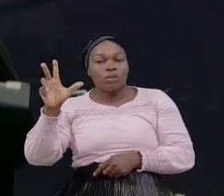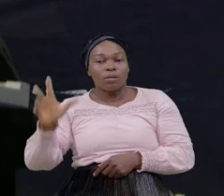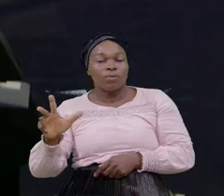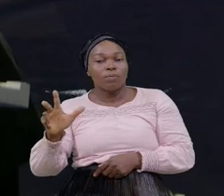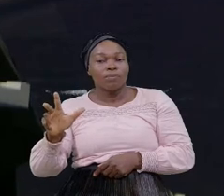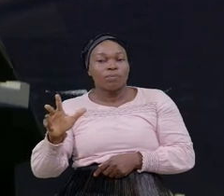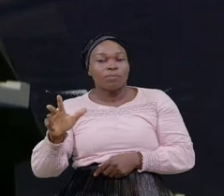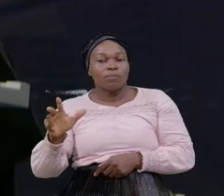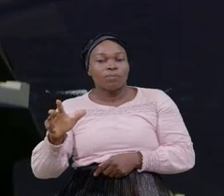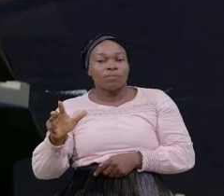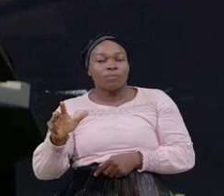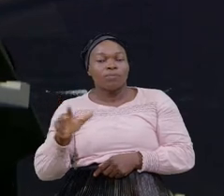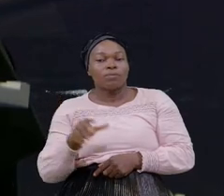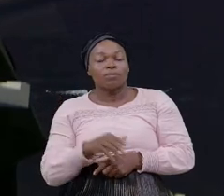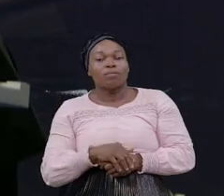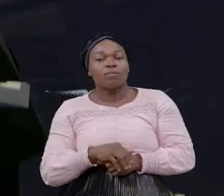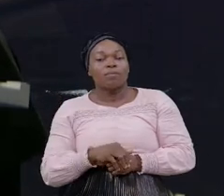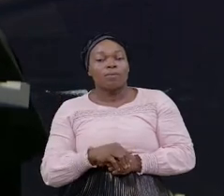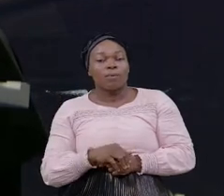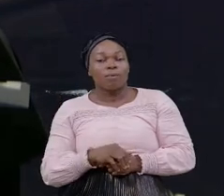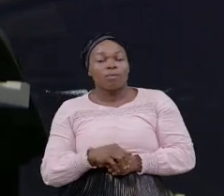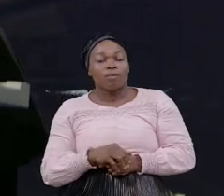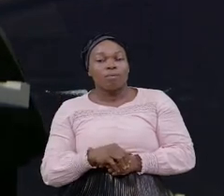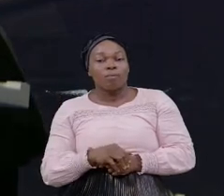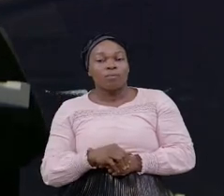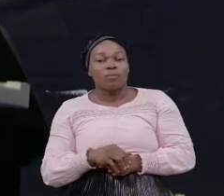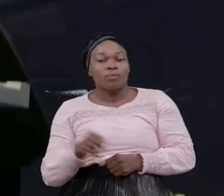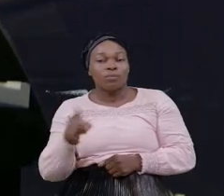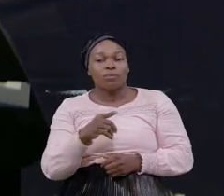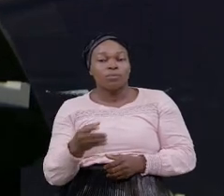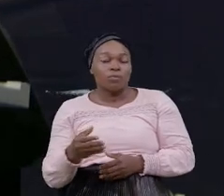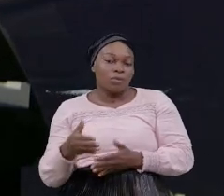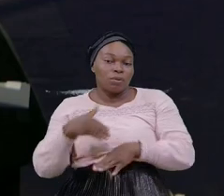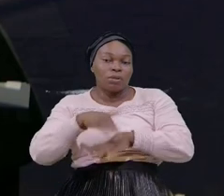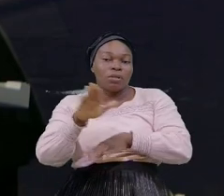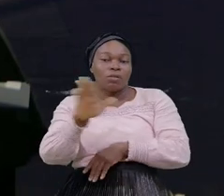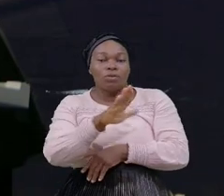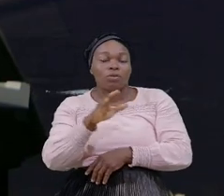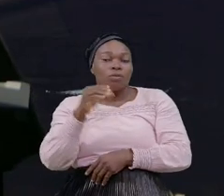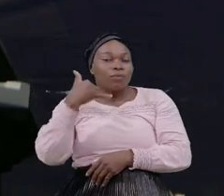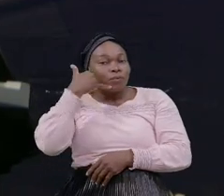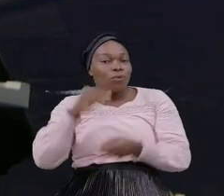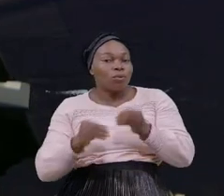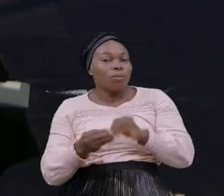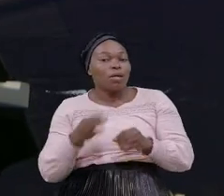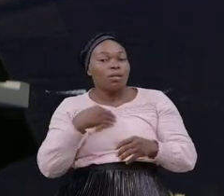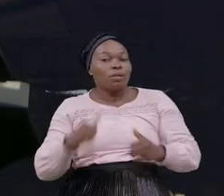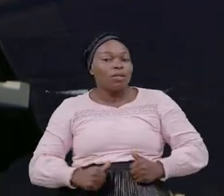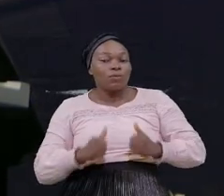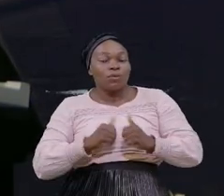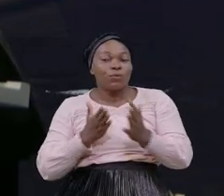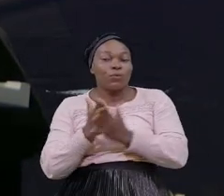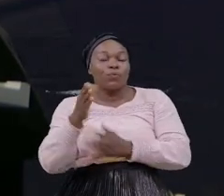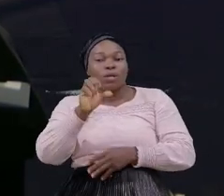nom, votre numéro de téléphone et votre adresse par SMS ou